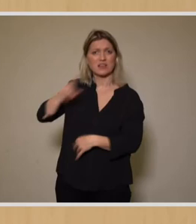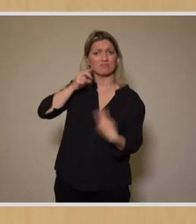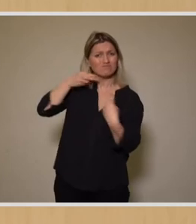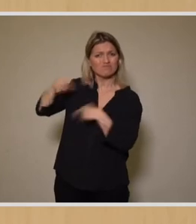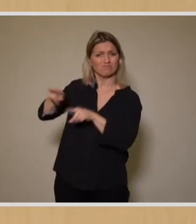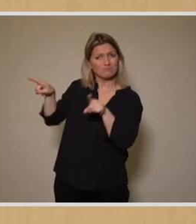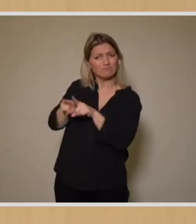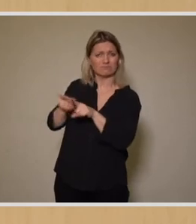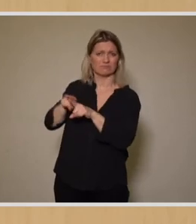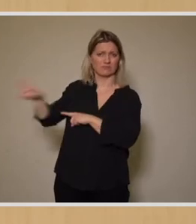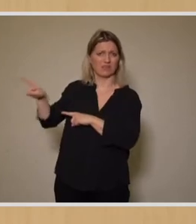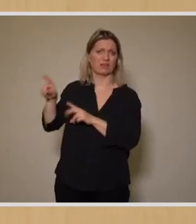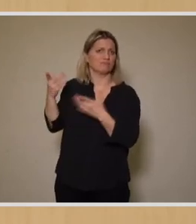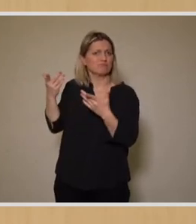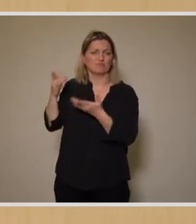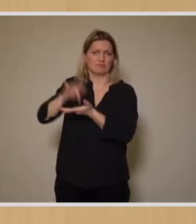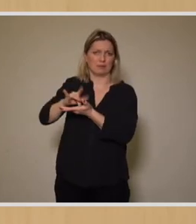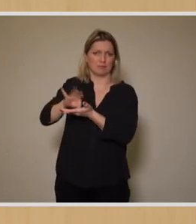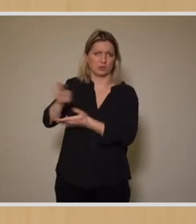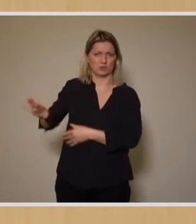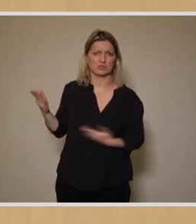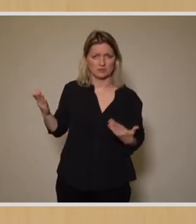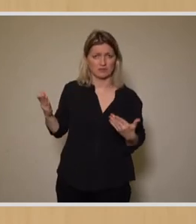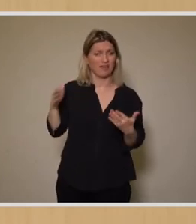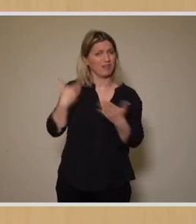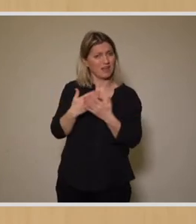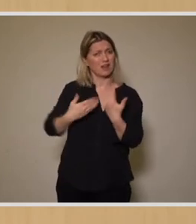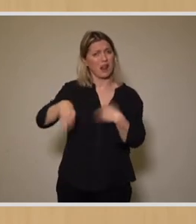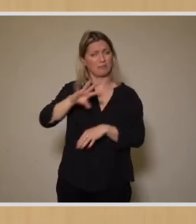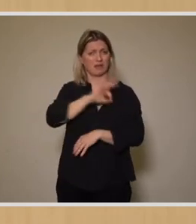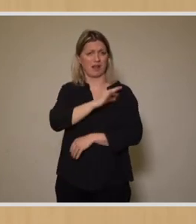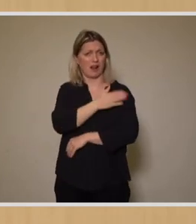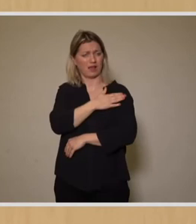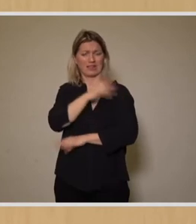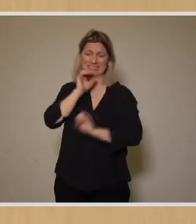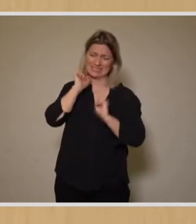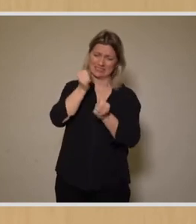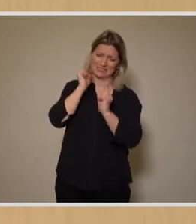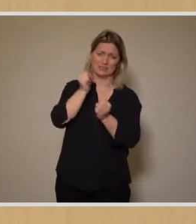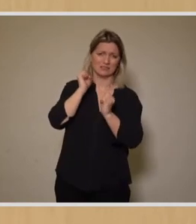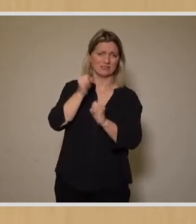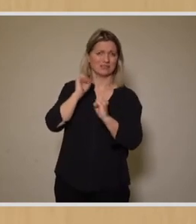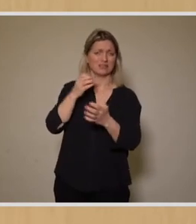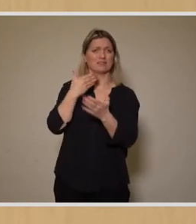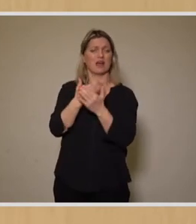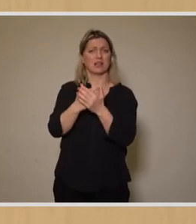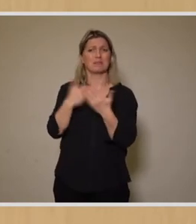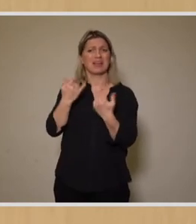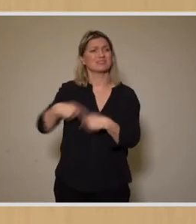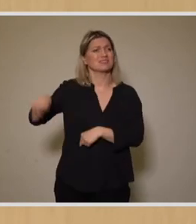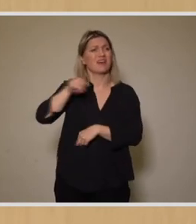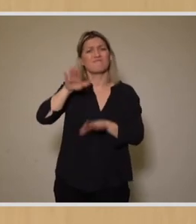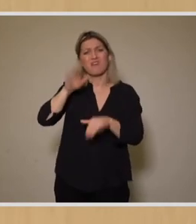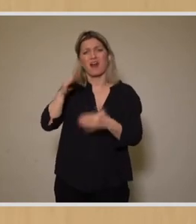wiederbekommen. Das ist das ganz Zentrale und deshalb kämpfen wir von der Linken auch so sehr dafür, dass wir jetzt keine falsche